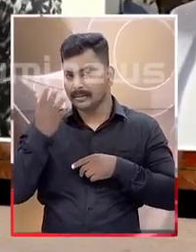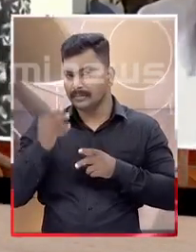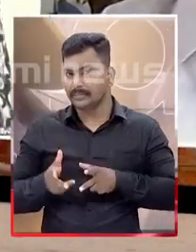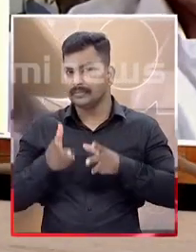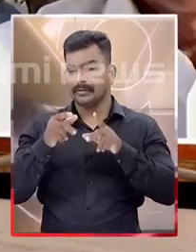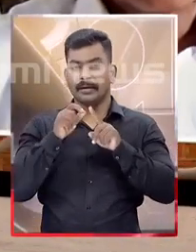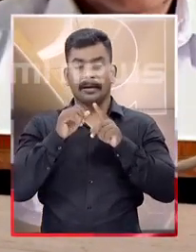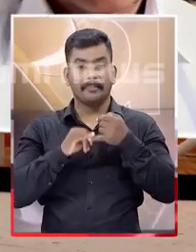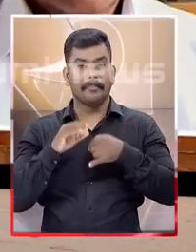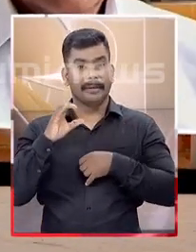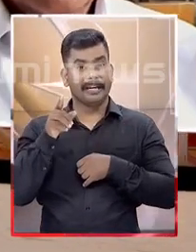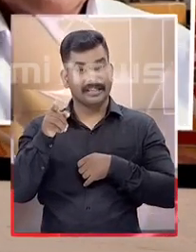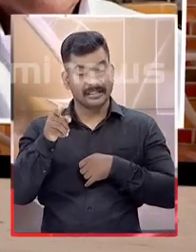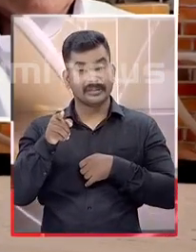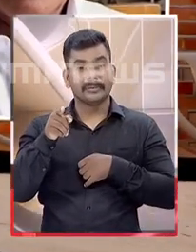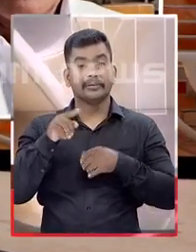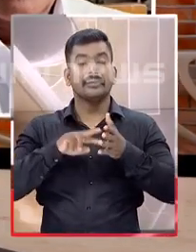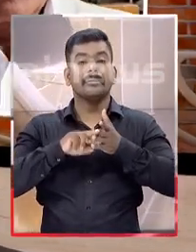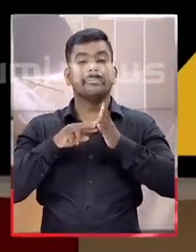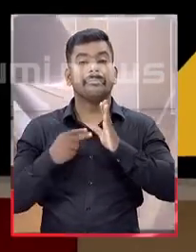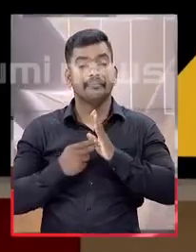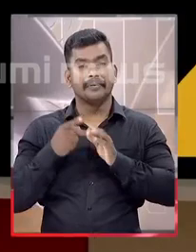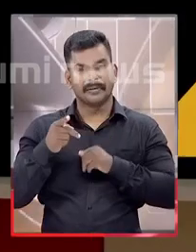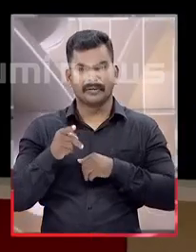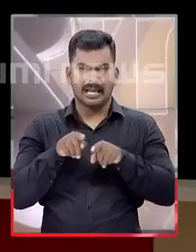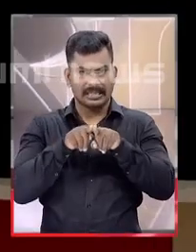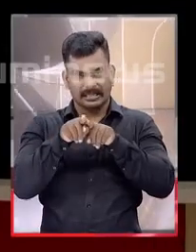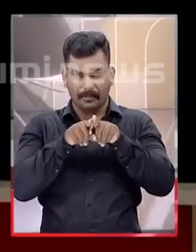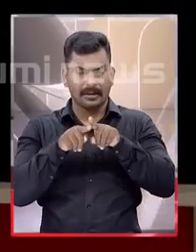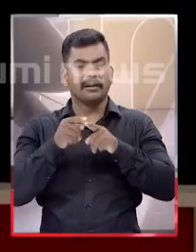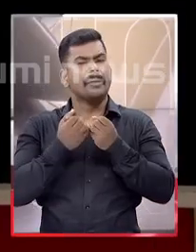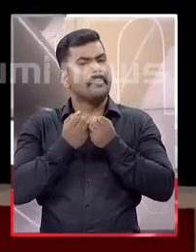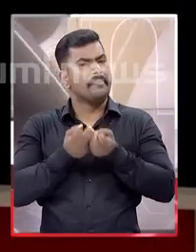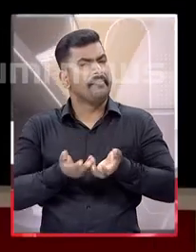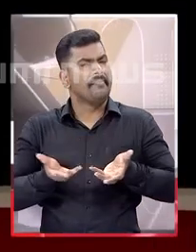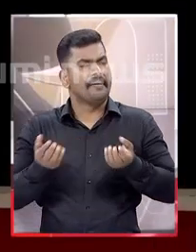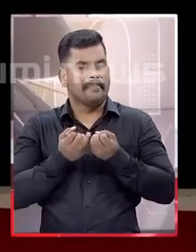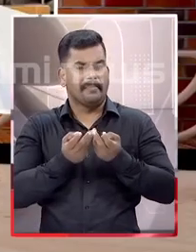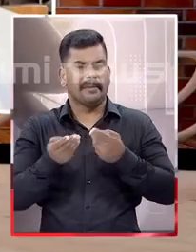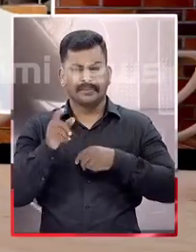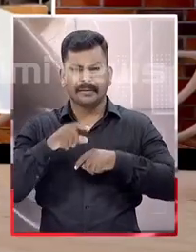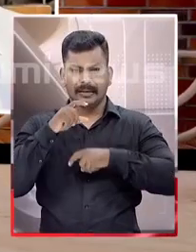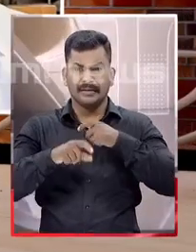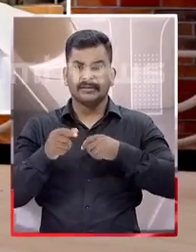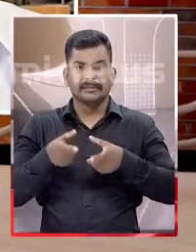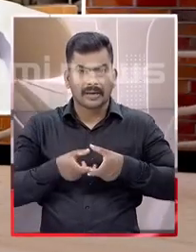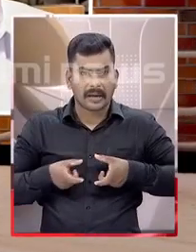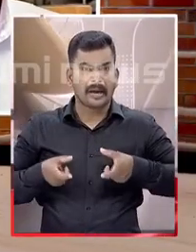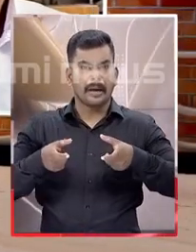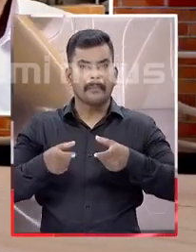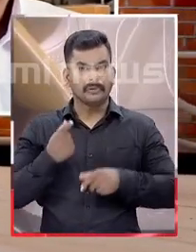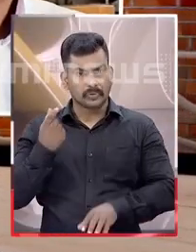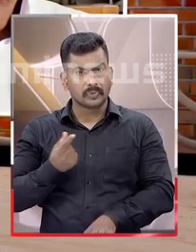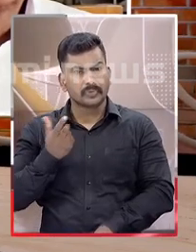പറഞ്ഞതുപോലെ പി എസ് സി എന്നുള്ളത് ഒരു കേവലം ഒരു ഉദാഹരണം മാത്രമാണ്. എത്രയോ നമ്മൾ തീറ്റിപ്പോറ്റുന്ന കമ്മീഷനുകൾ, ഒരു